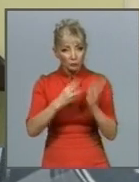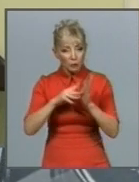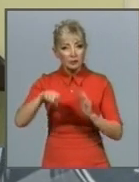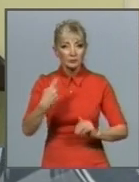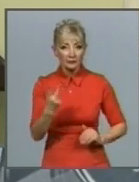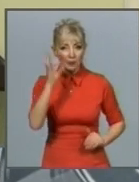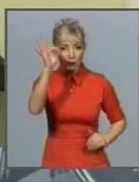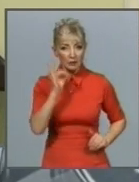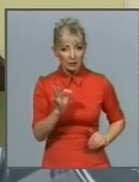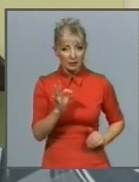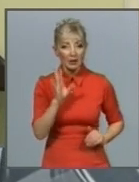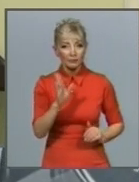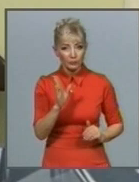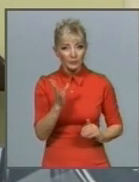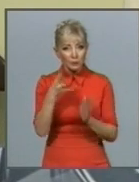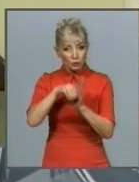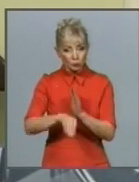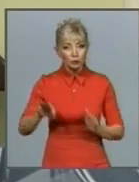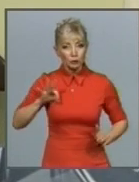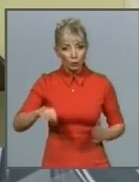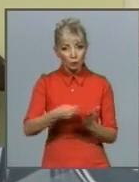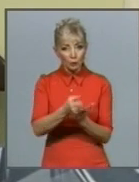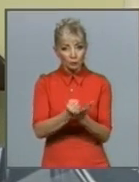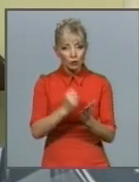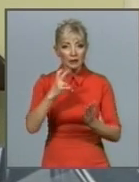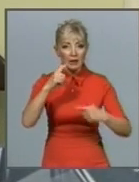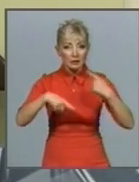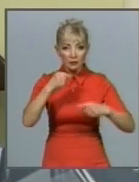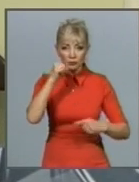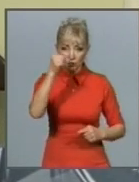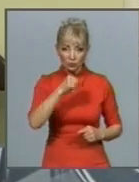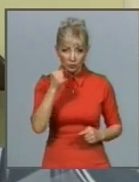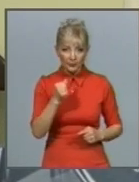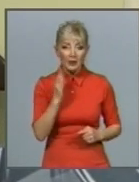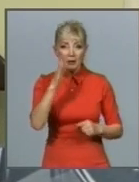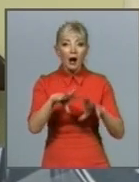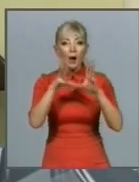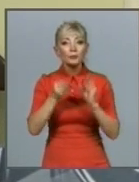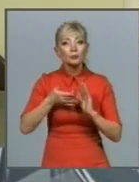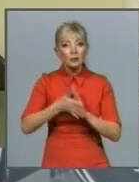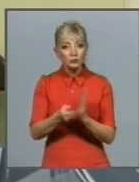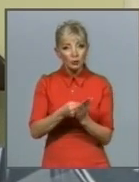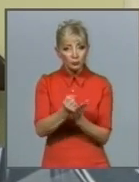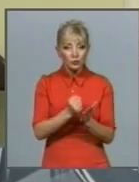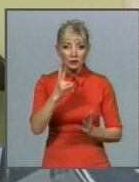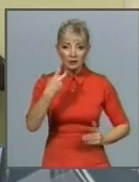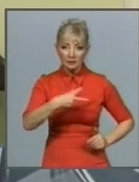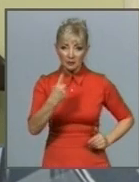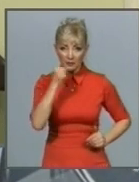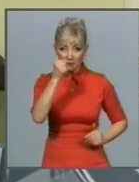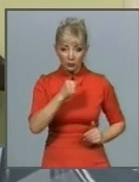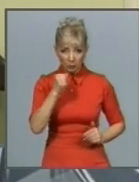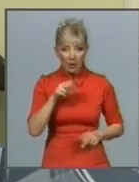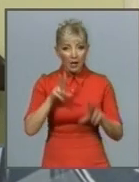58,2% в структурі доходів бюджету на будущий год. Прогнозный объем расходов бюджета на 2021 год